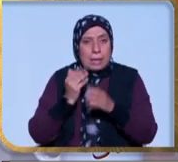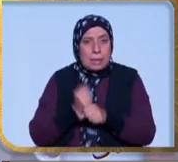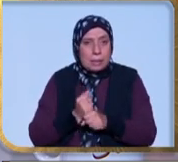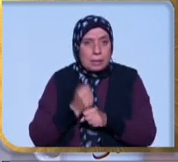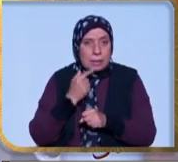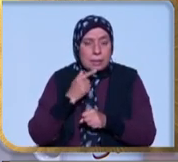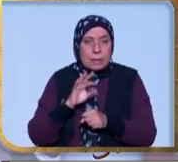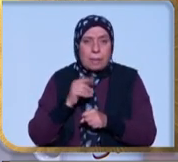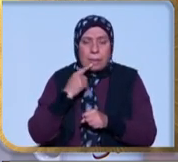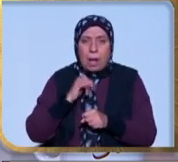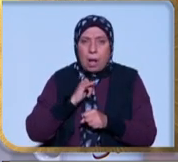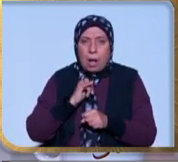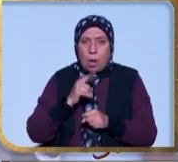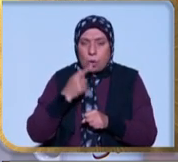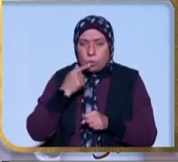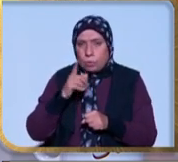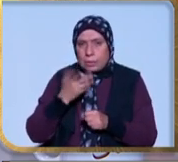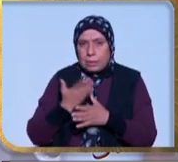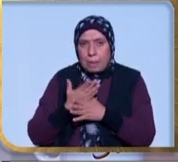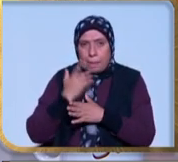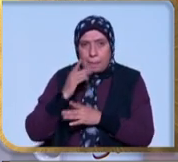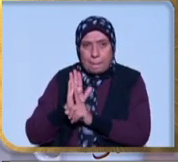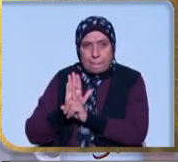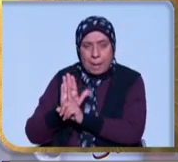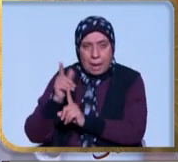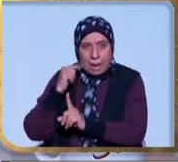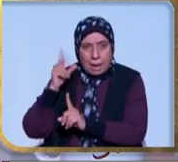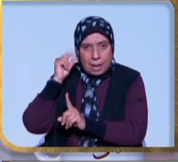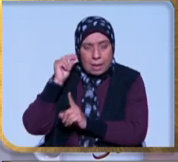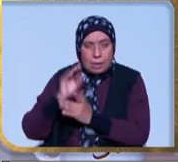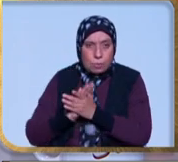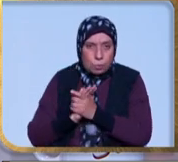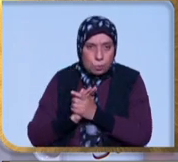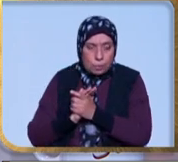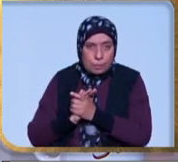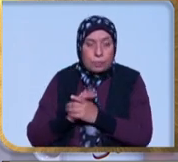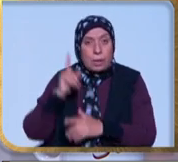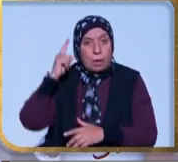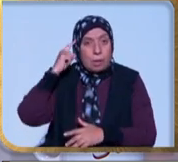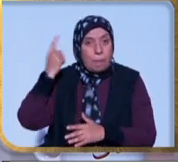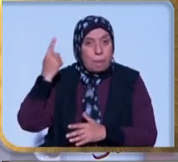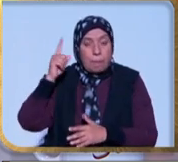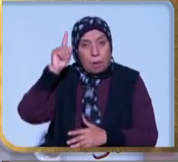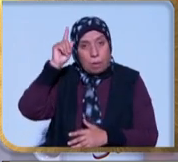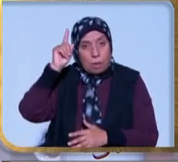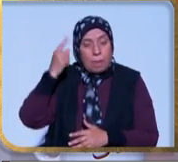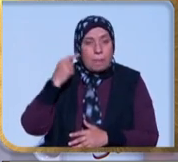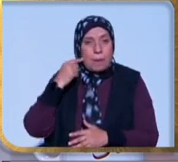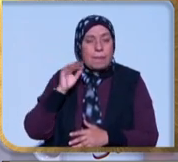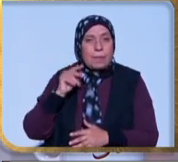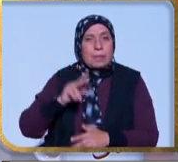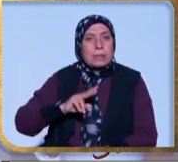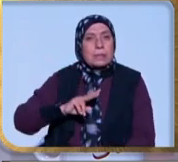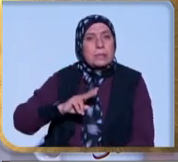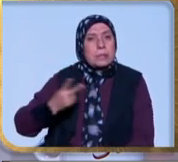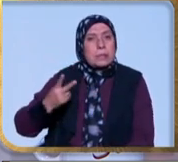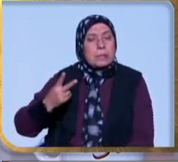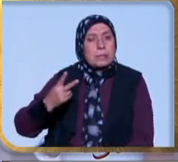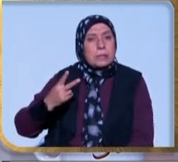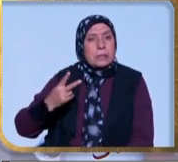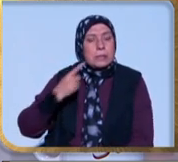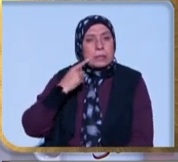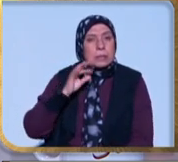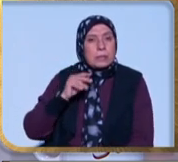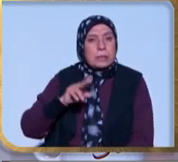عن إطلاق سراح بني إسرائيل. فربنا سلط عليهم أنواع من البلاء،